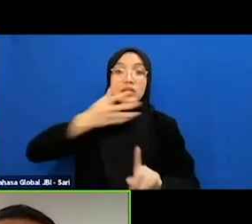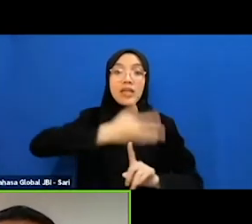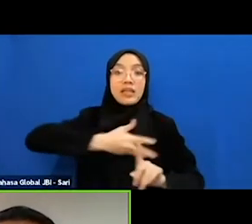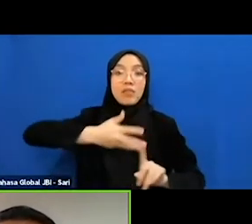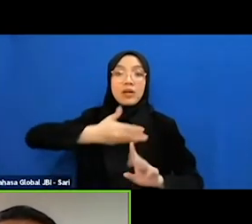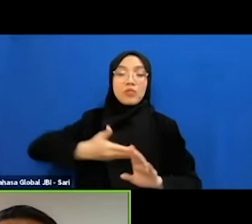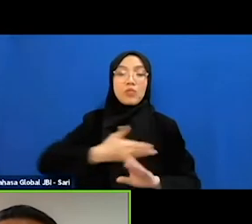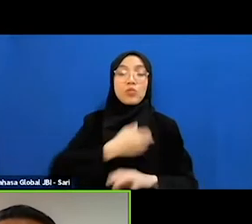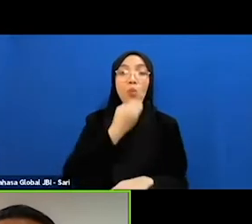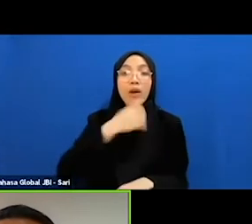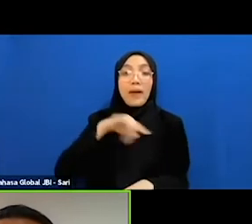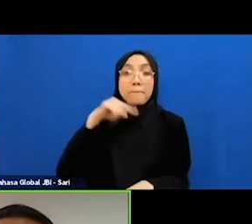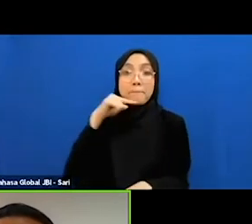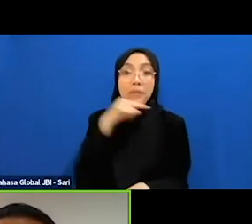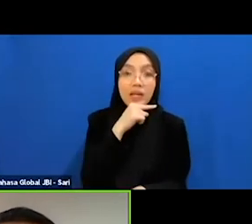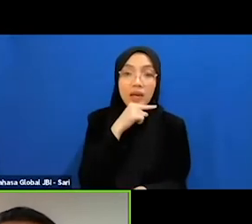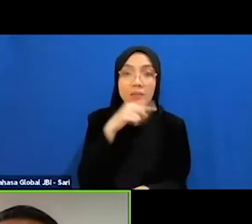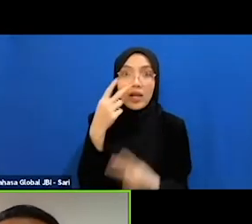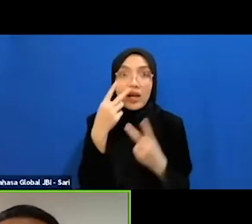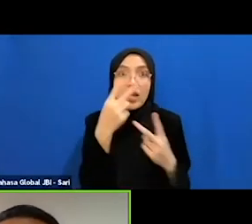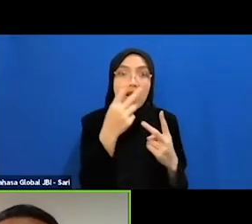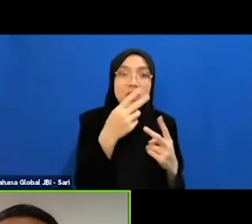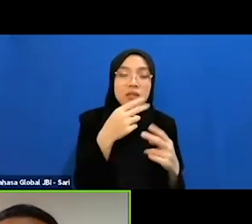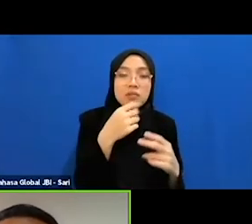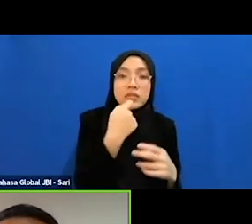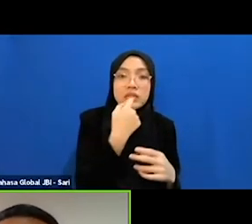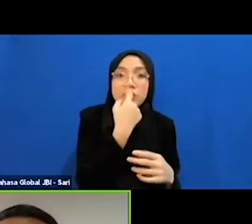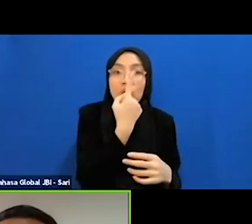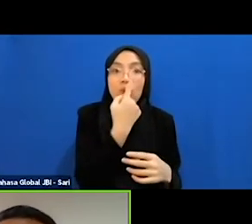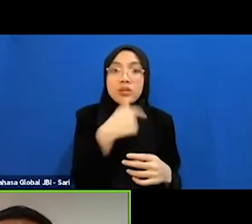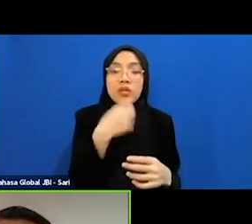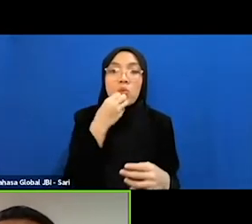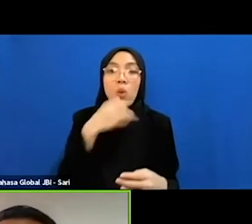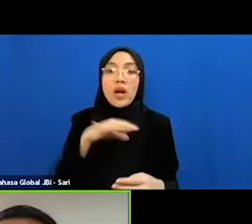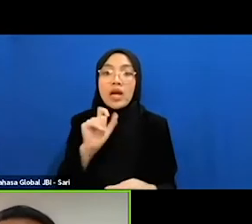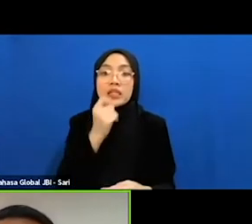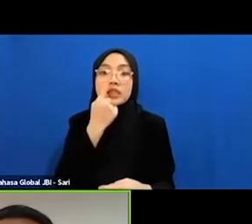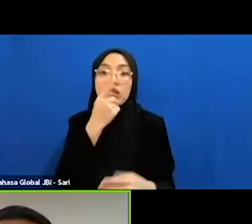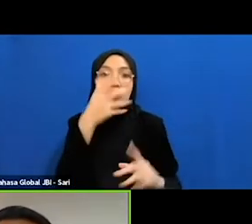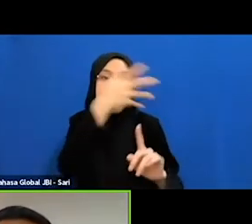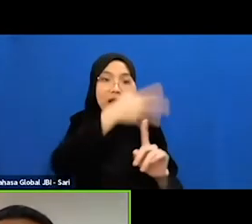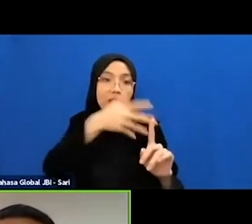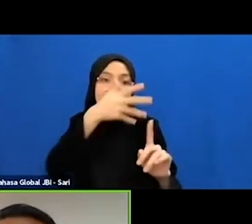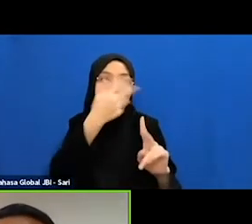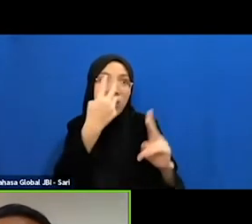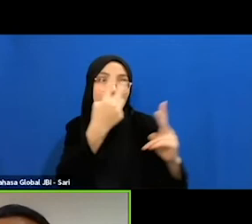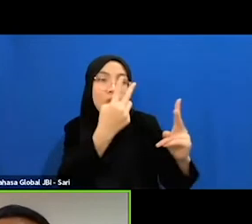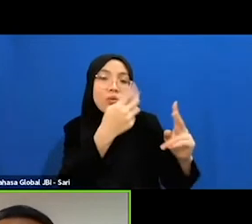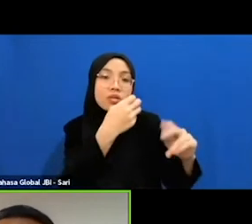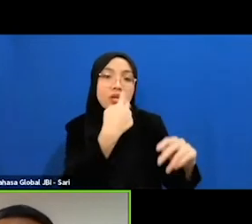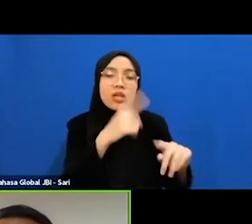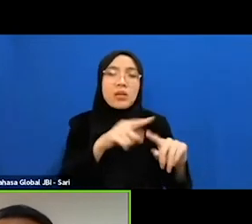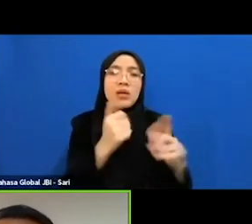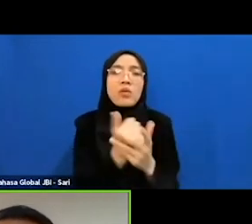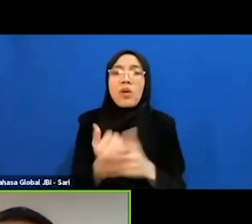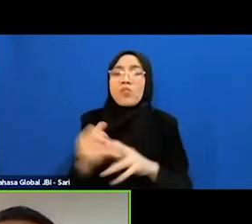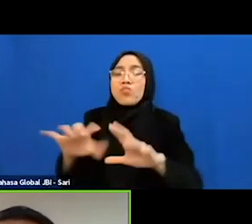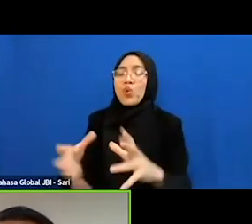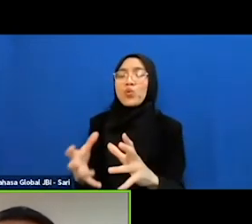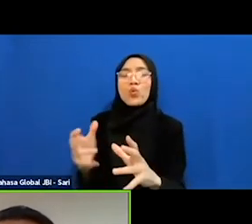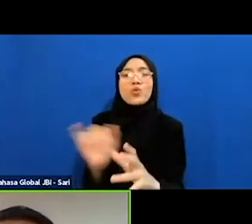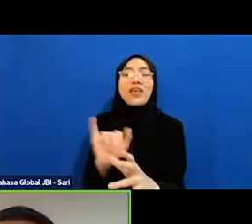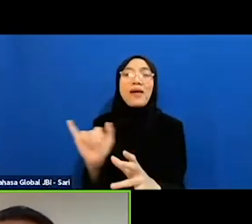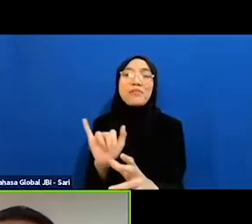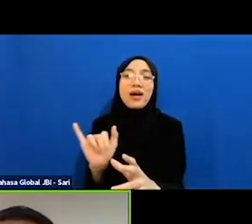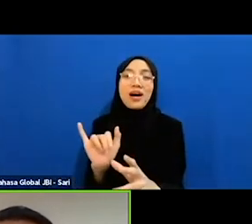sebelumnya merah supaya kelihatan Green diganti menjadi Green latar belakangnya padahalnya produknya sama-sama aja